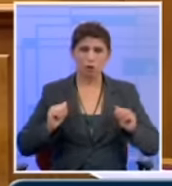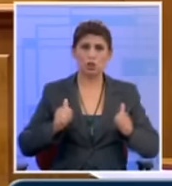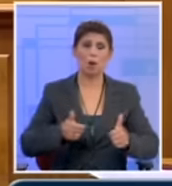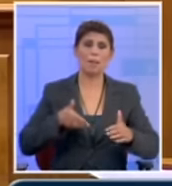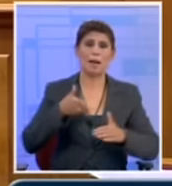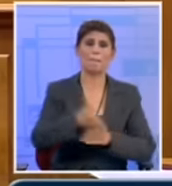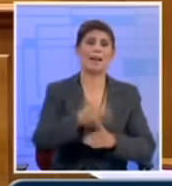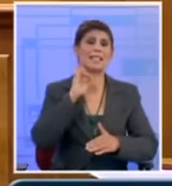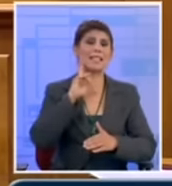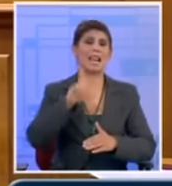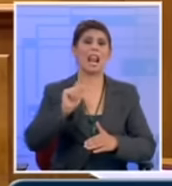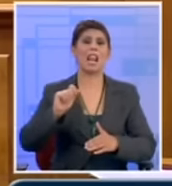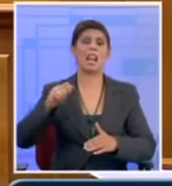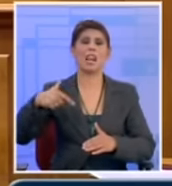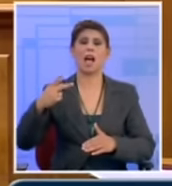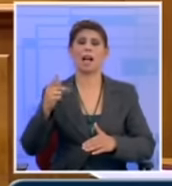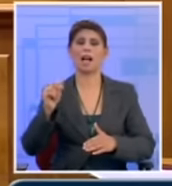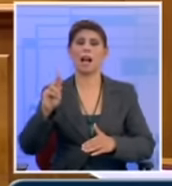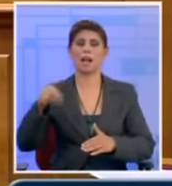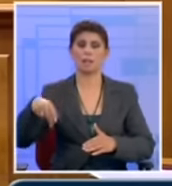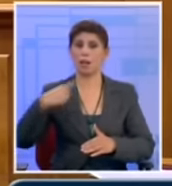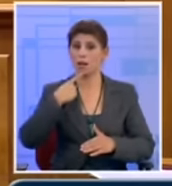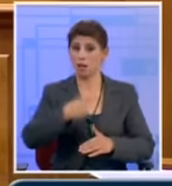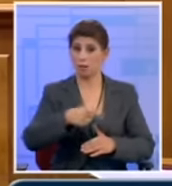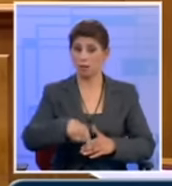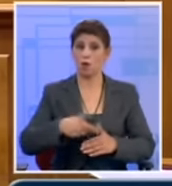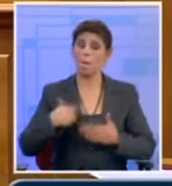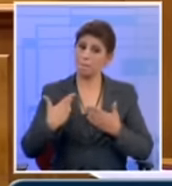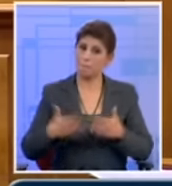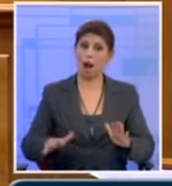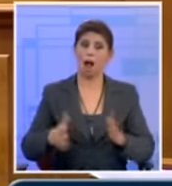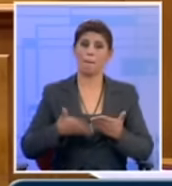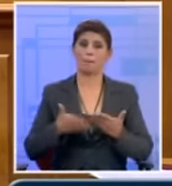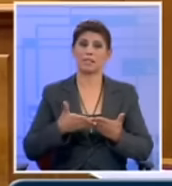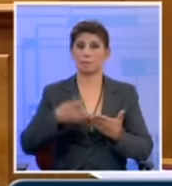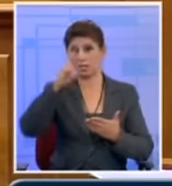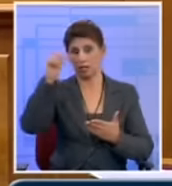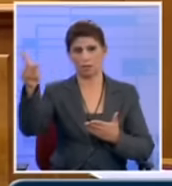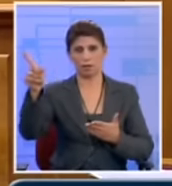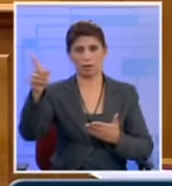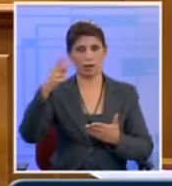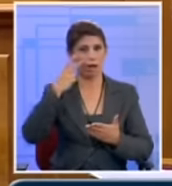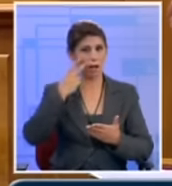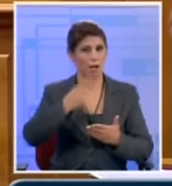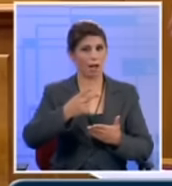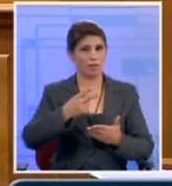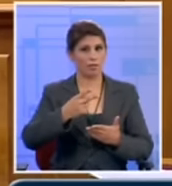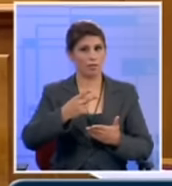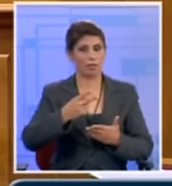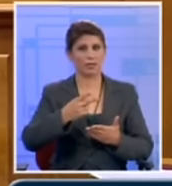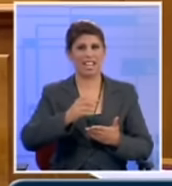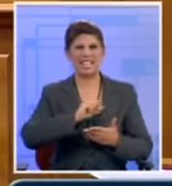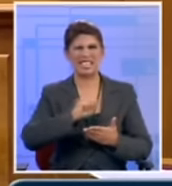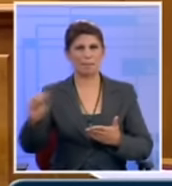Λαγκάρτ στην Ουάσιγκτον για να της αναφέρει κάτι τέτοιο μετά την επίσκεψή σας στο Βερολίνο, είδατε τον οριμαγδό, το σπρέτς